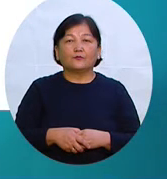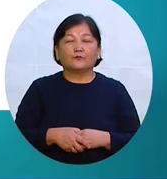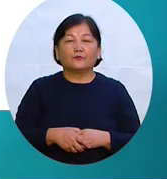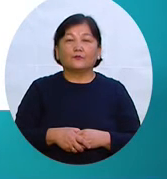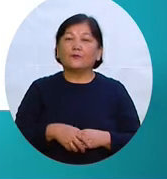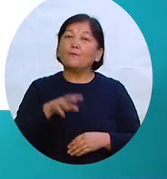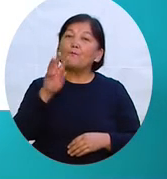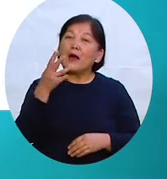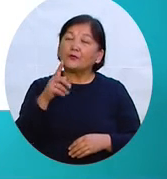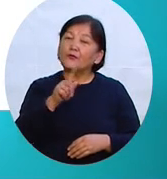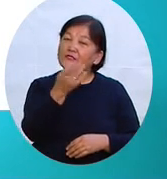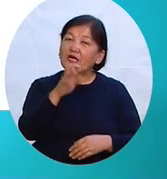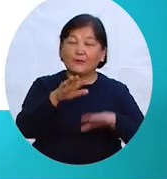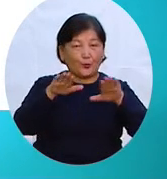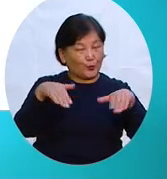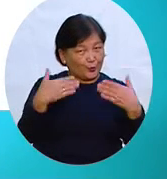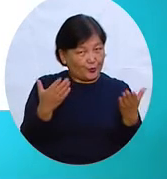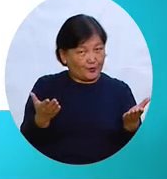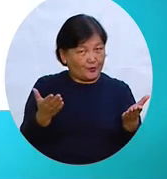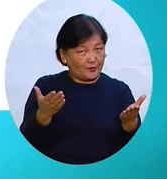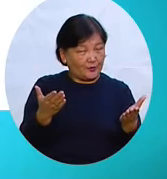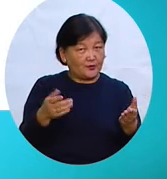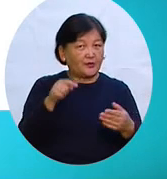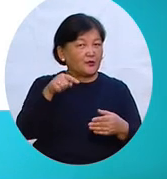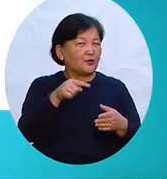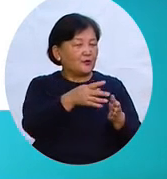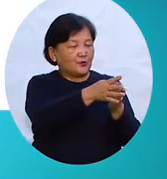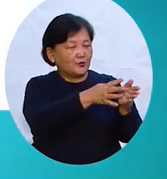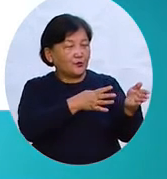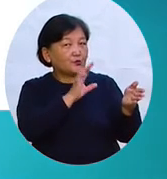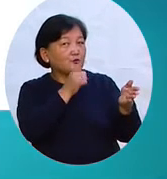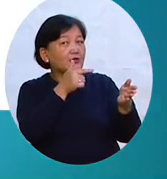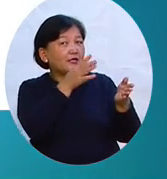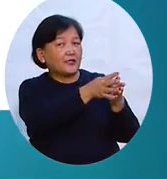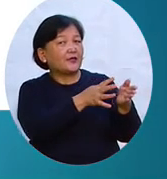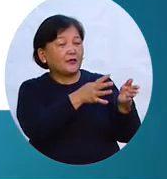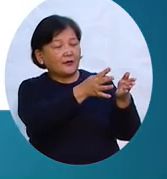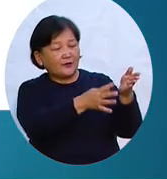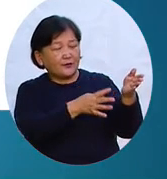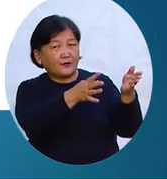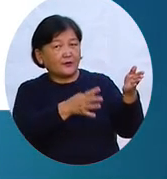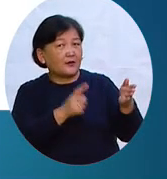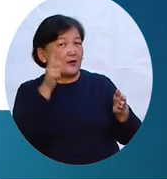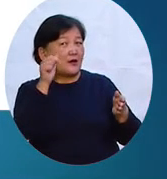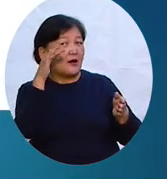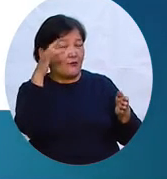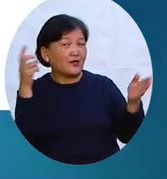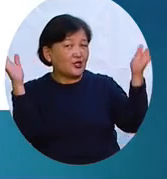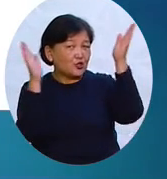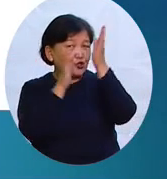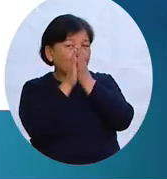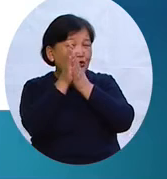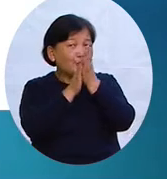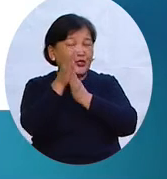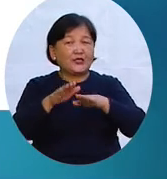За магадгүй зарим хүүхдүүд за энэ шүлэгт үзүүлсэн цаг үлдрлийн байдал бол яг хаврын шүнийн тал байна.